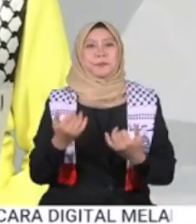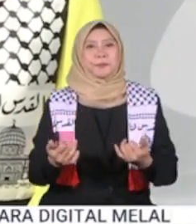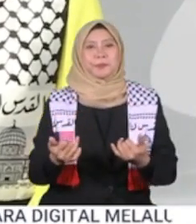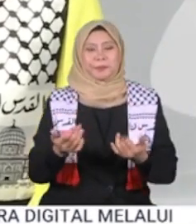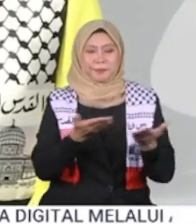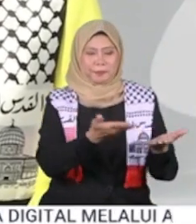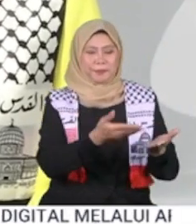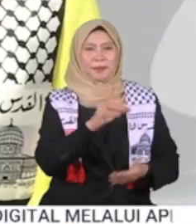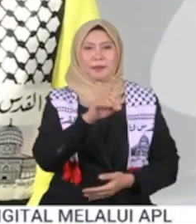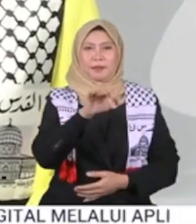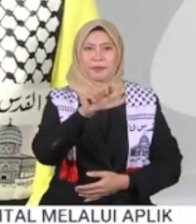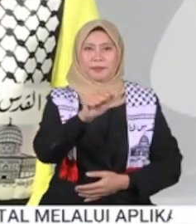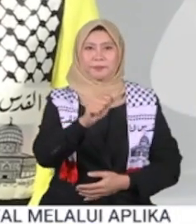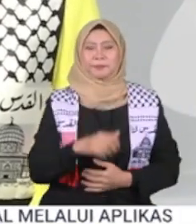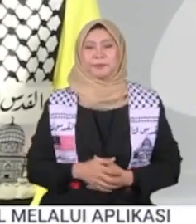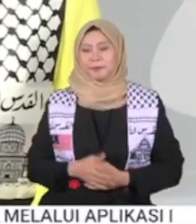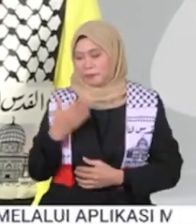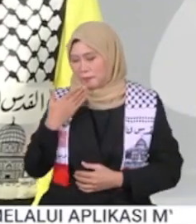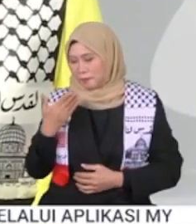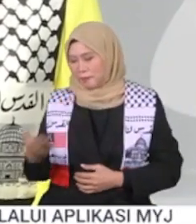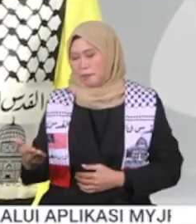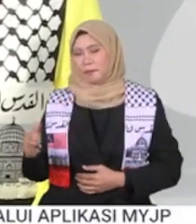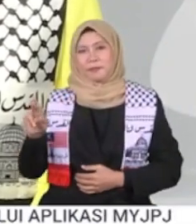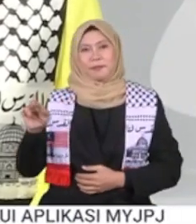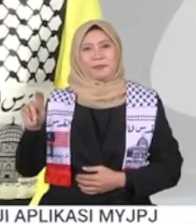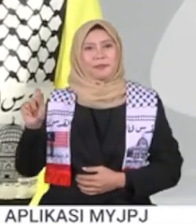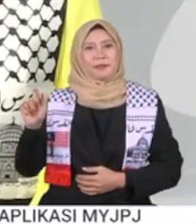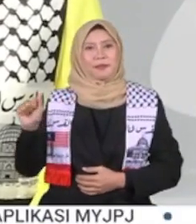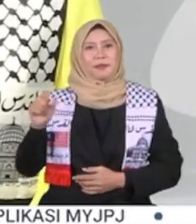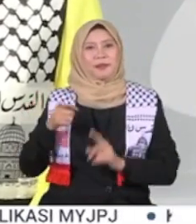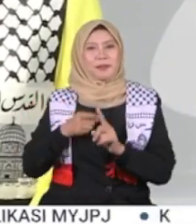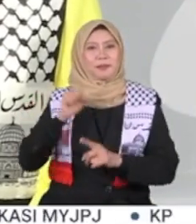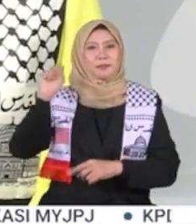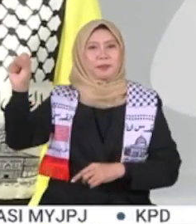di angkasauri Baik terima kasih ritah langsung dari Sabah